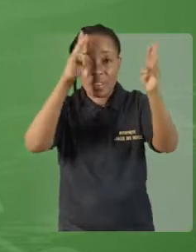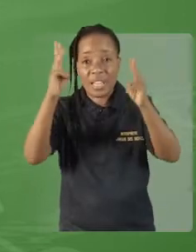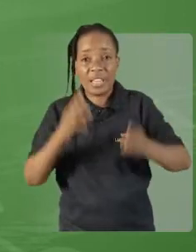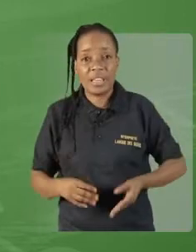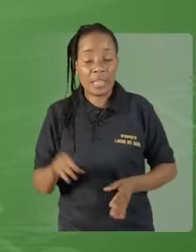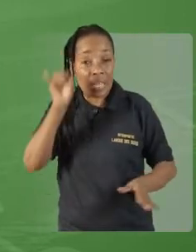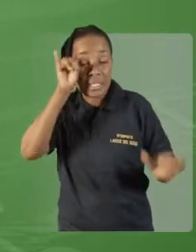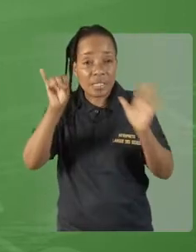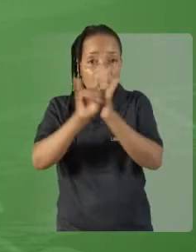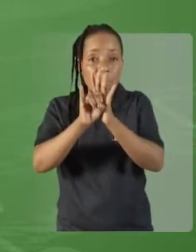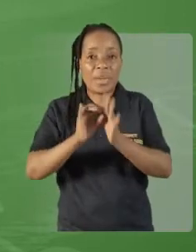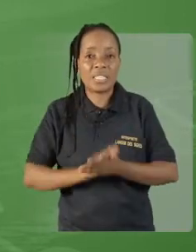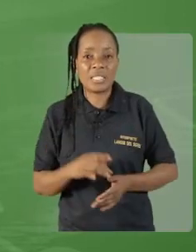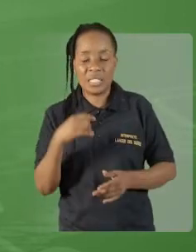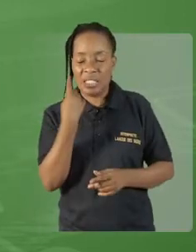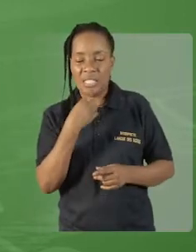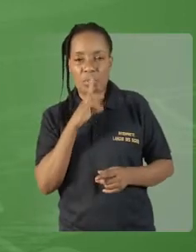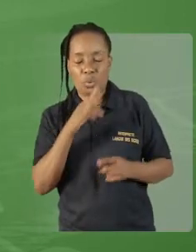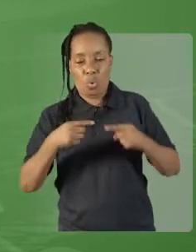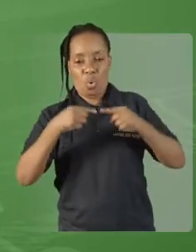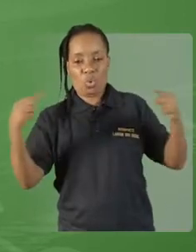transcendent le réel.